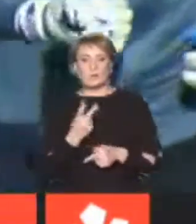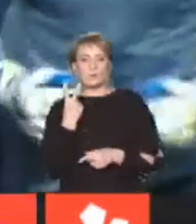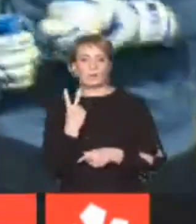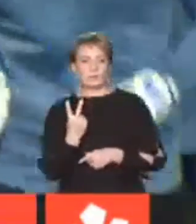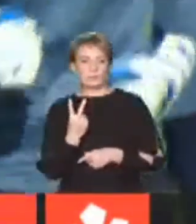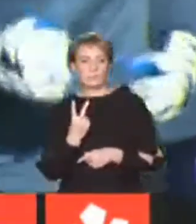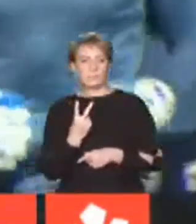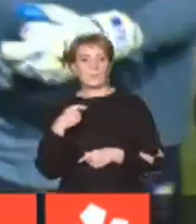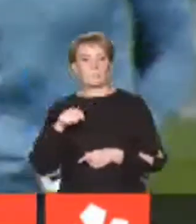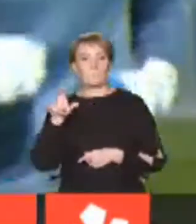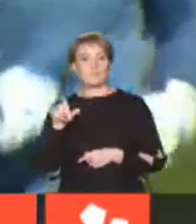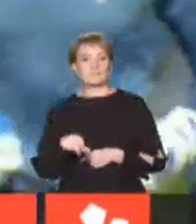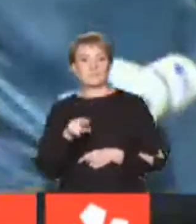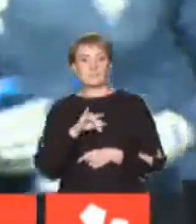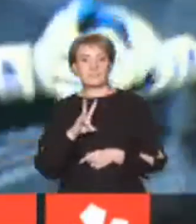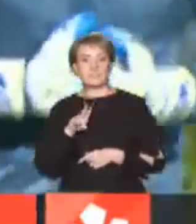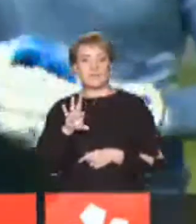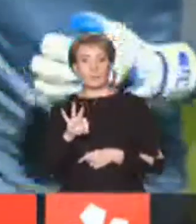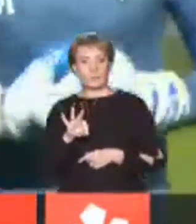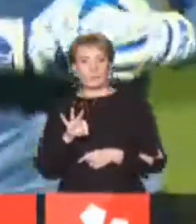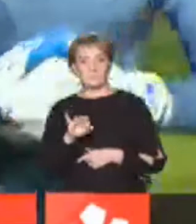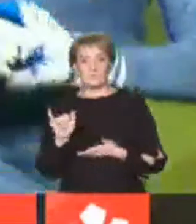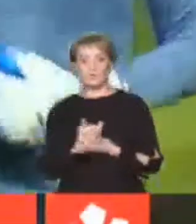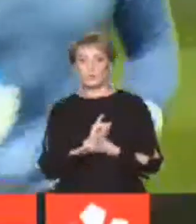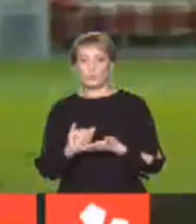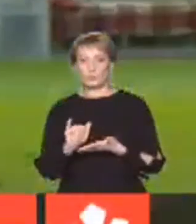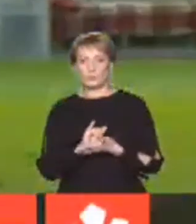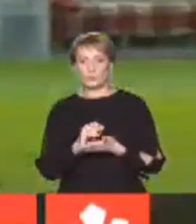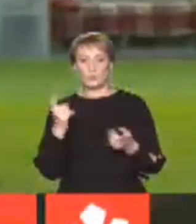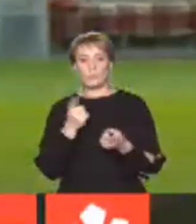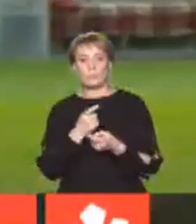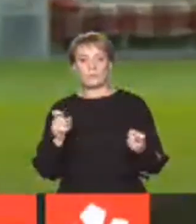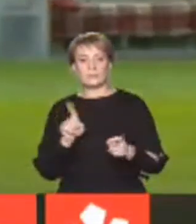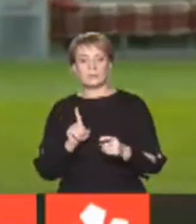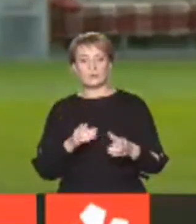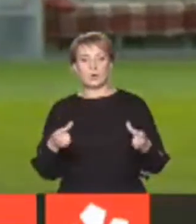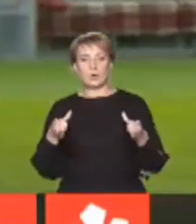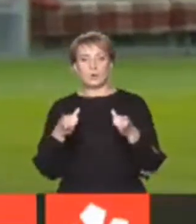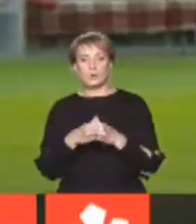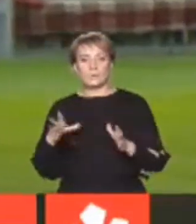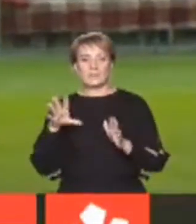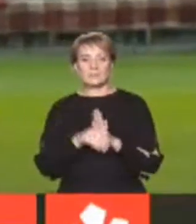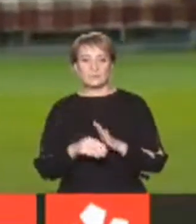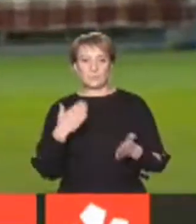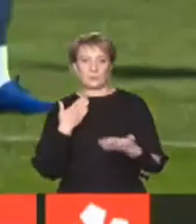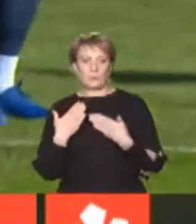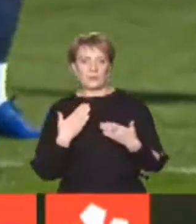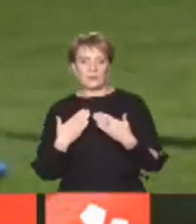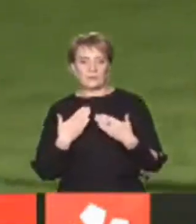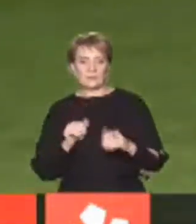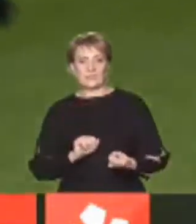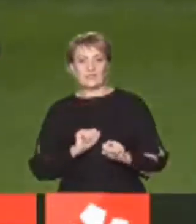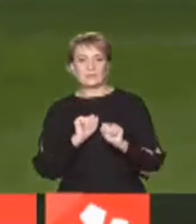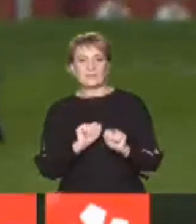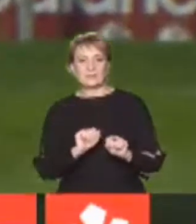вінгерів. Президент «Динамо» Ігор Суркіс в ефірі YouTube-каналу «Бомбардир» повідомив про те, що клуб не вступав у переговори з приводу трансферів